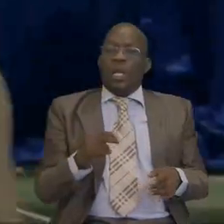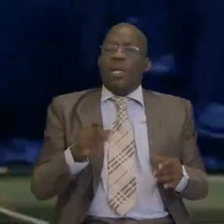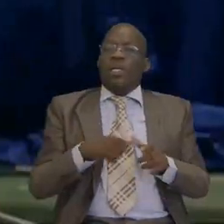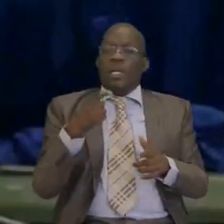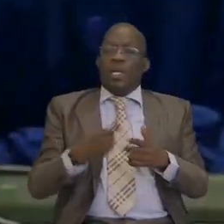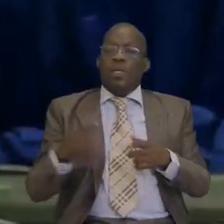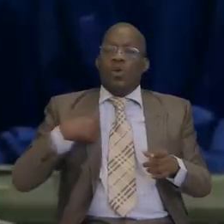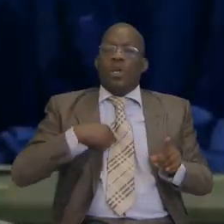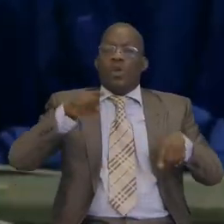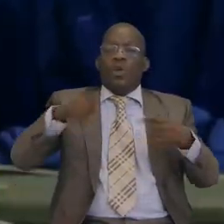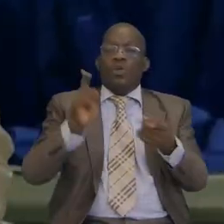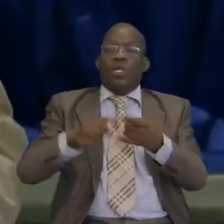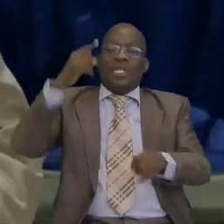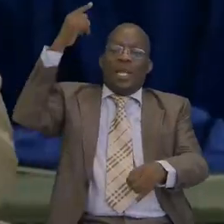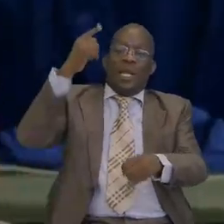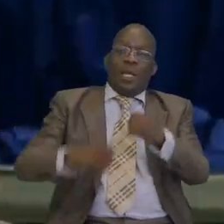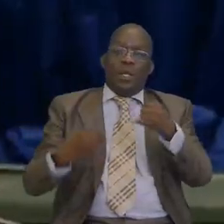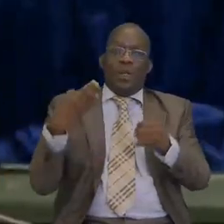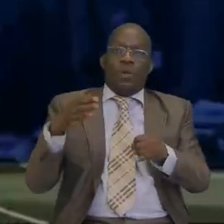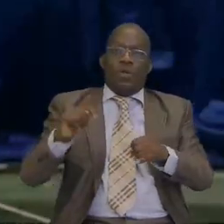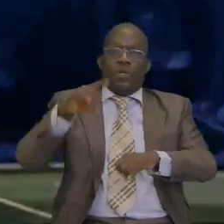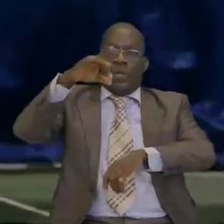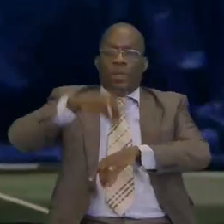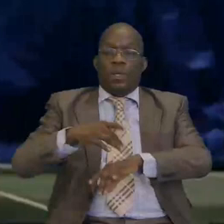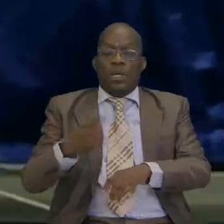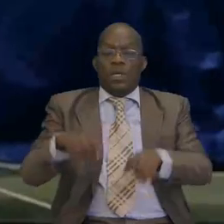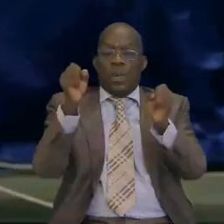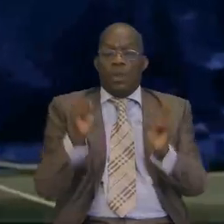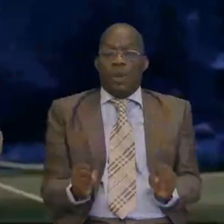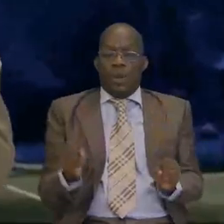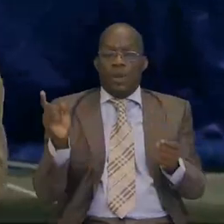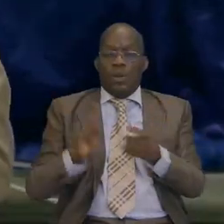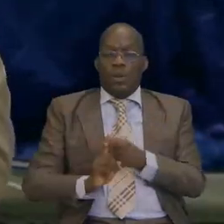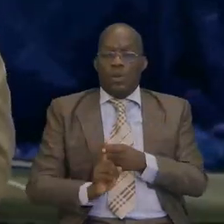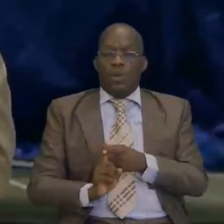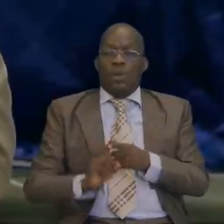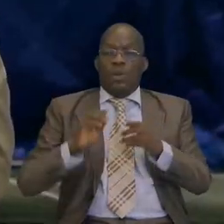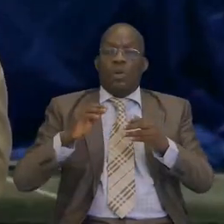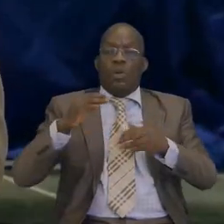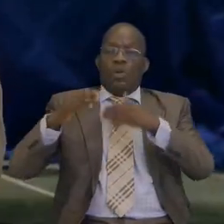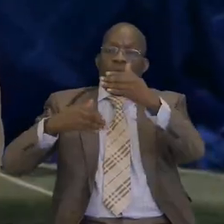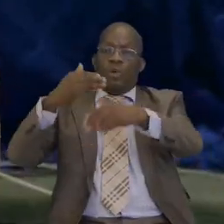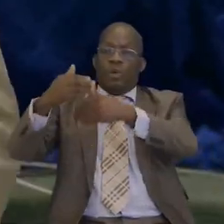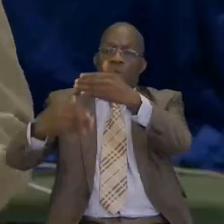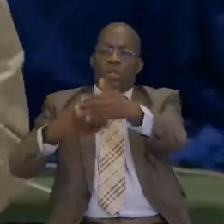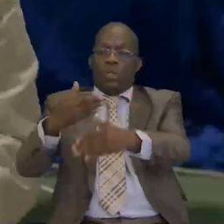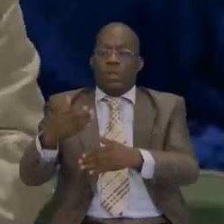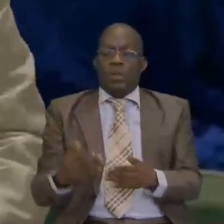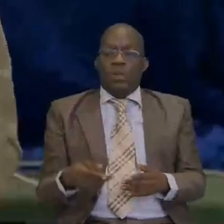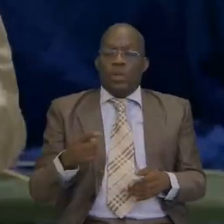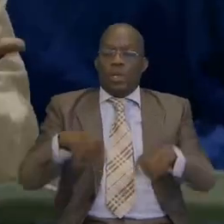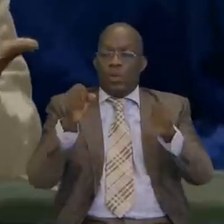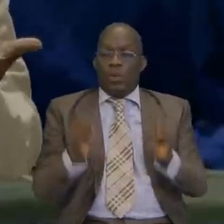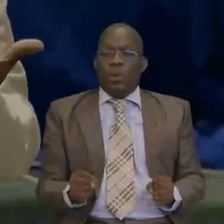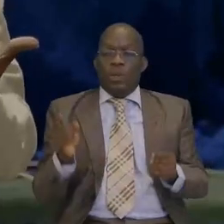dans les extrémités de la terre. La puissance pour progresser.